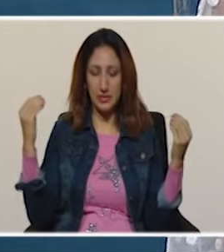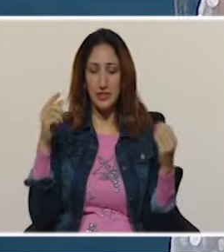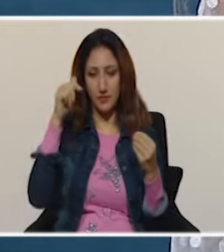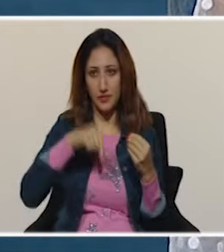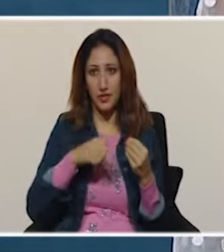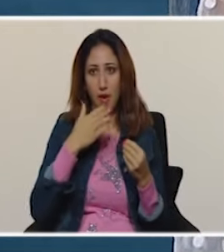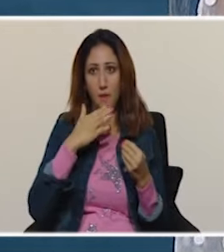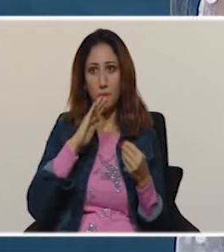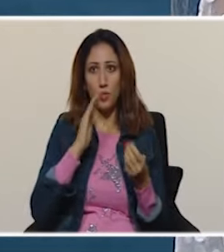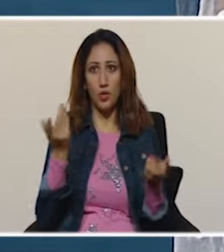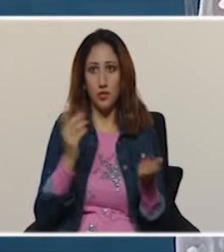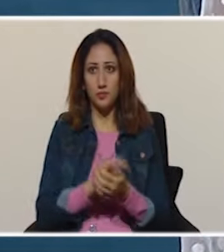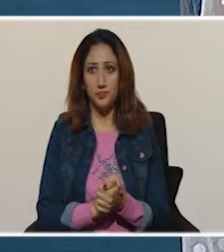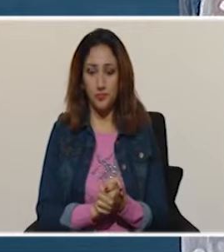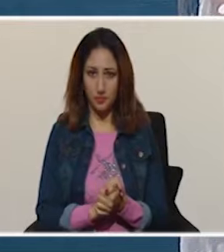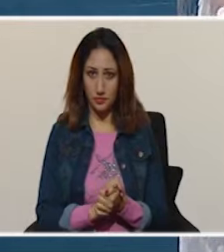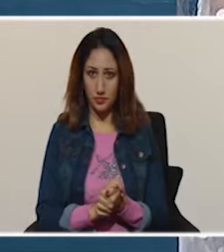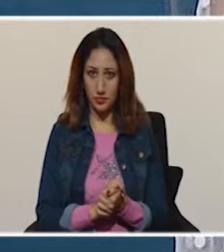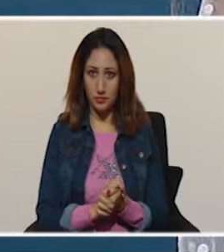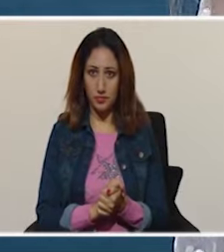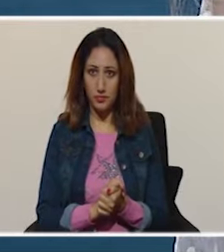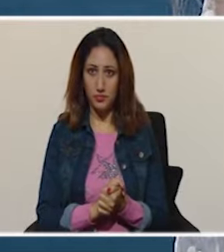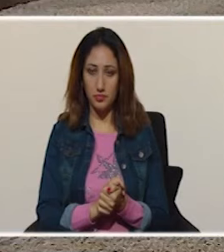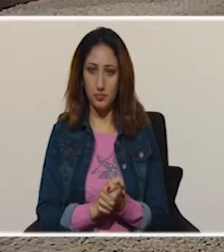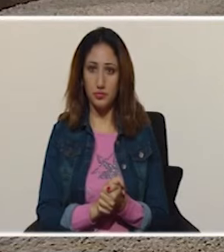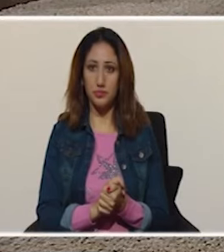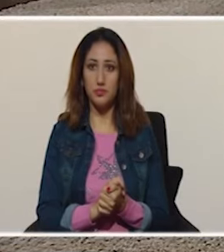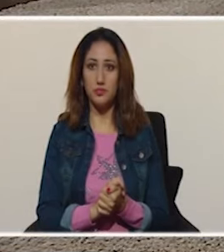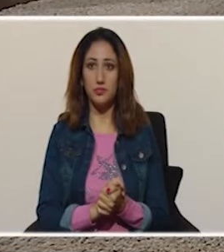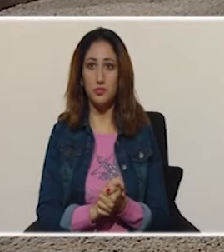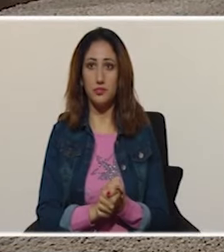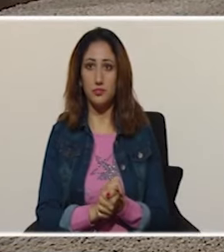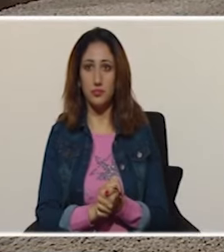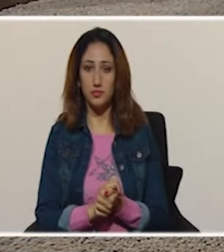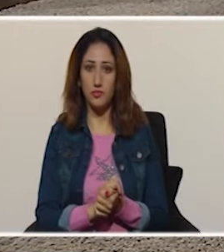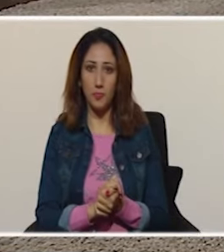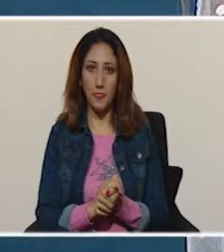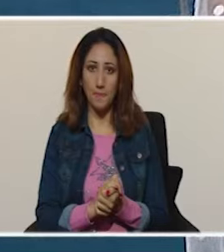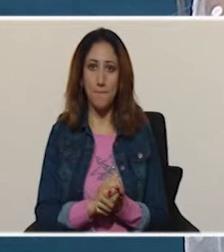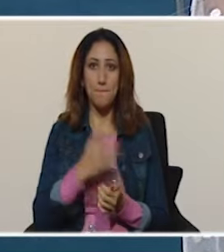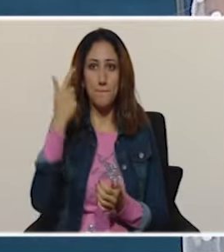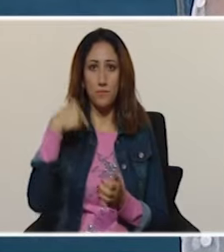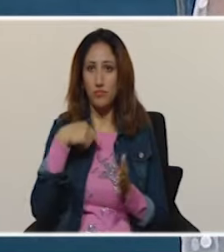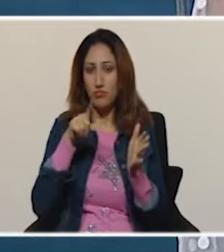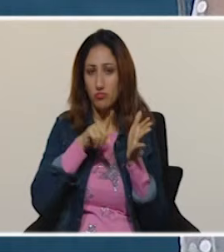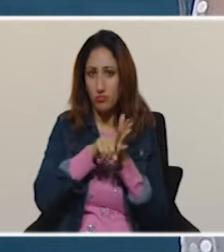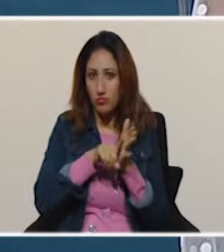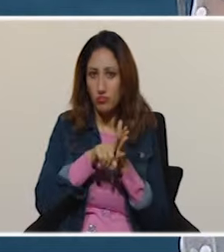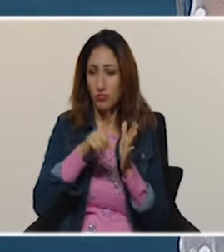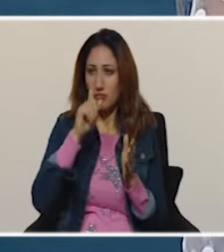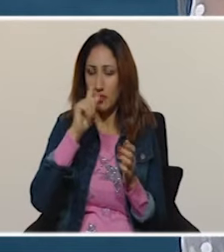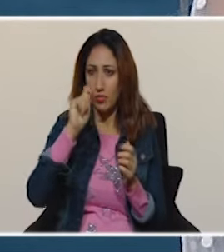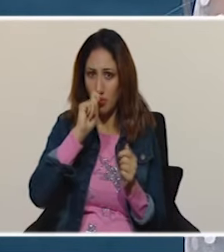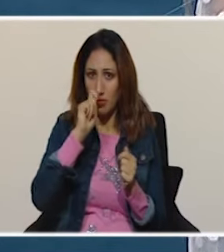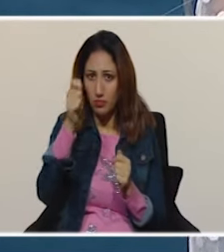بس يعني ما بعش في المؤامرة أو